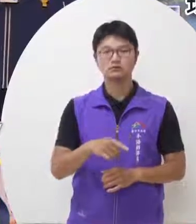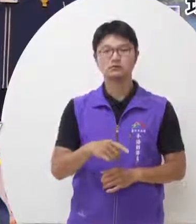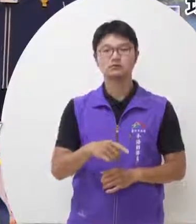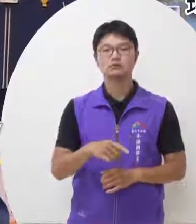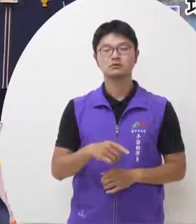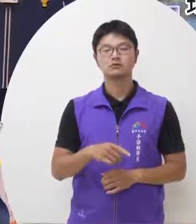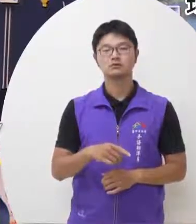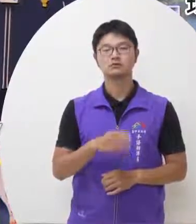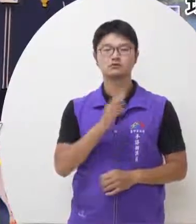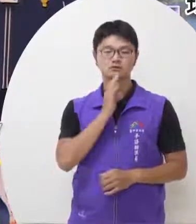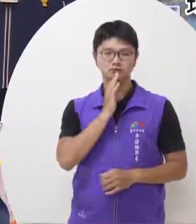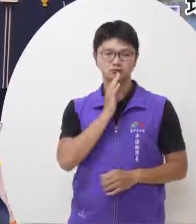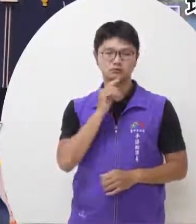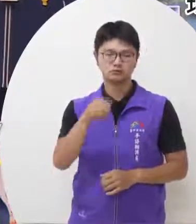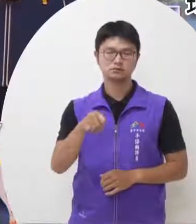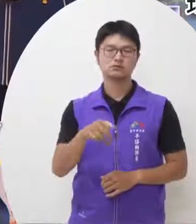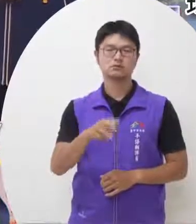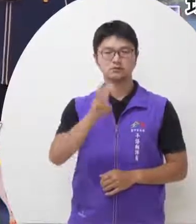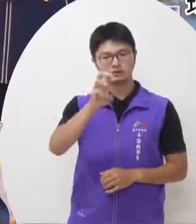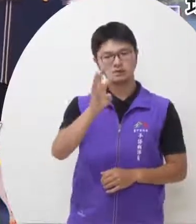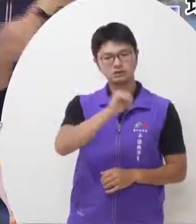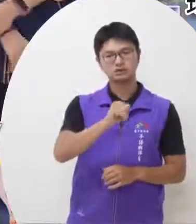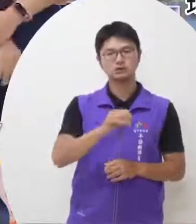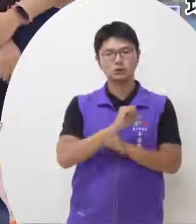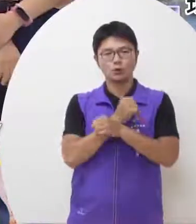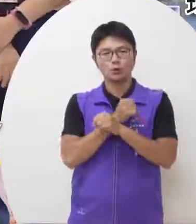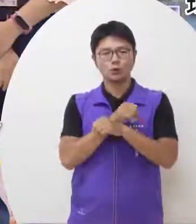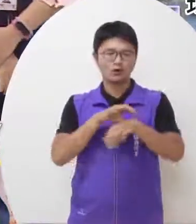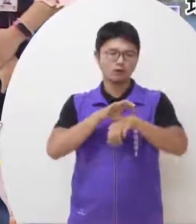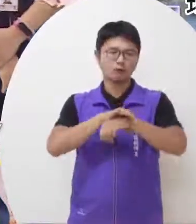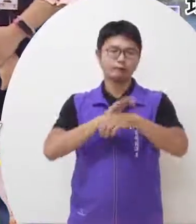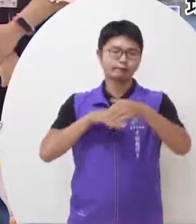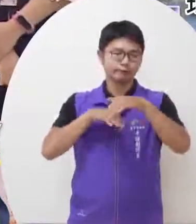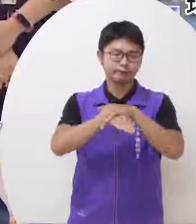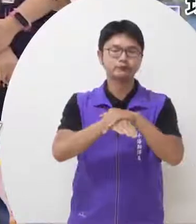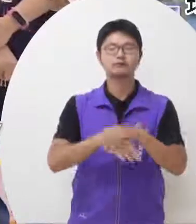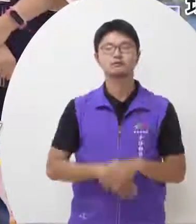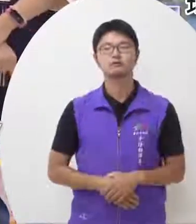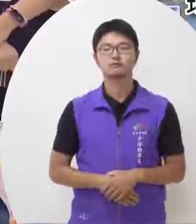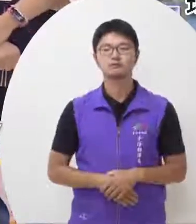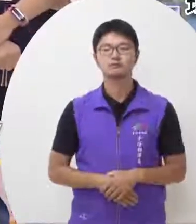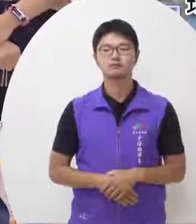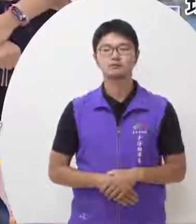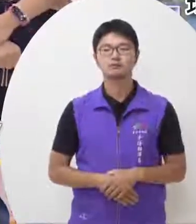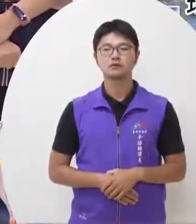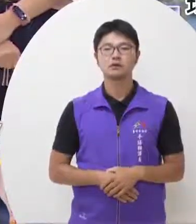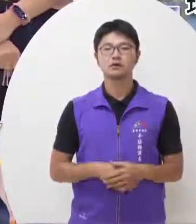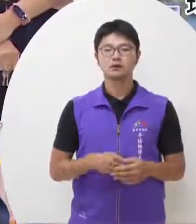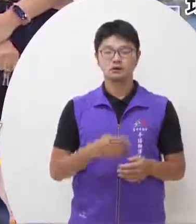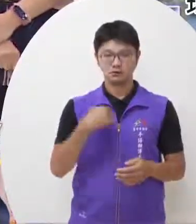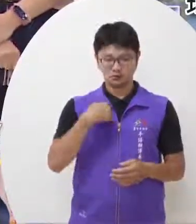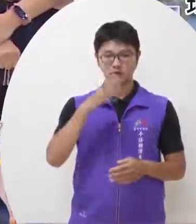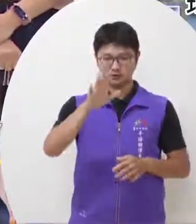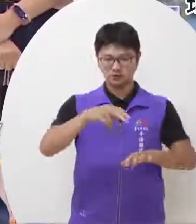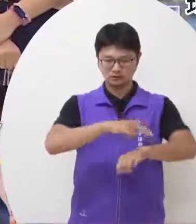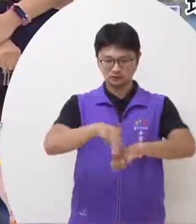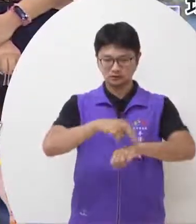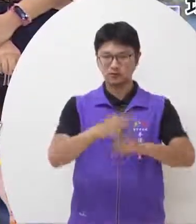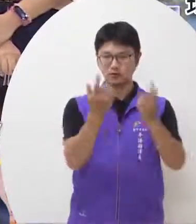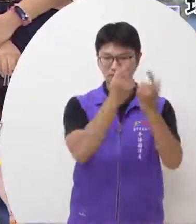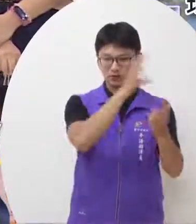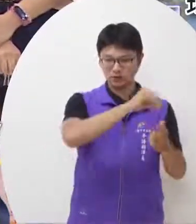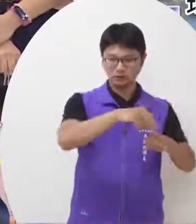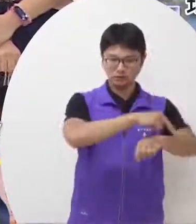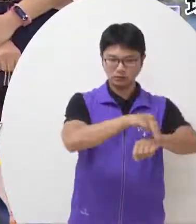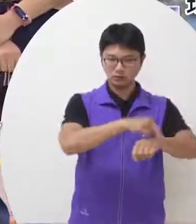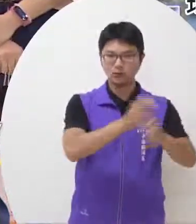县区那30几个纳骨塔，那所以呢，市长已经有指示，我们在北屯有规划了，要盖。那西屯